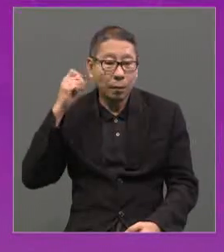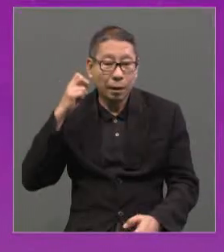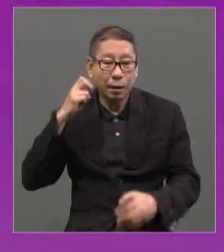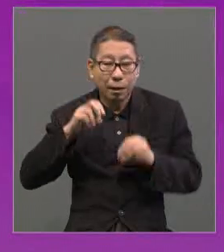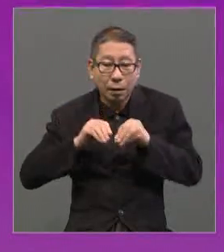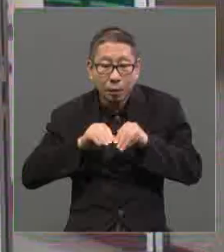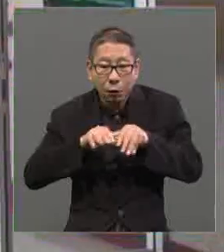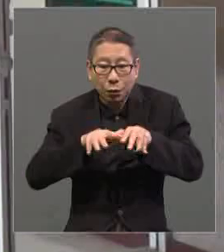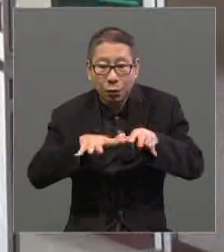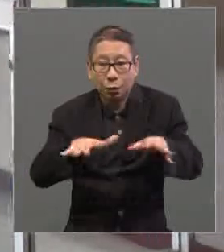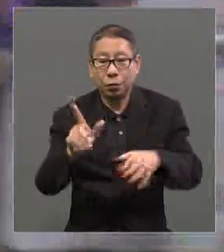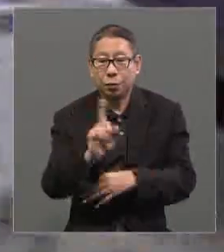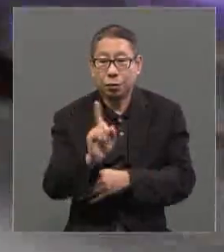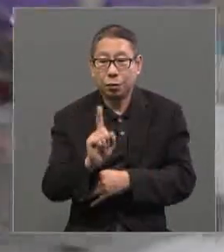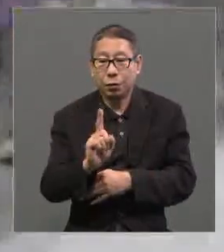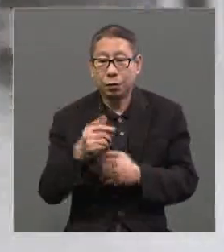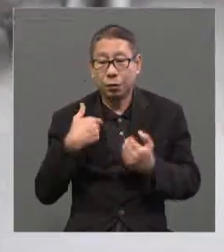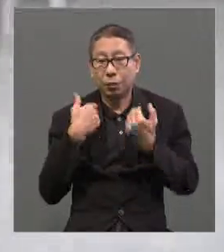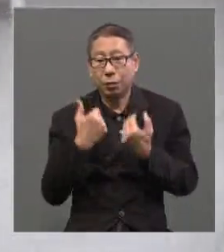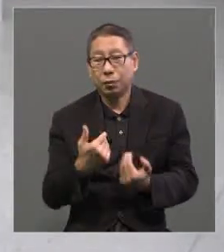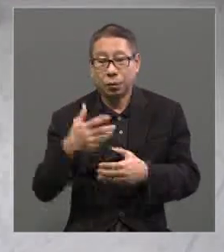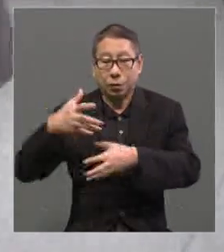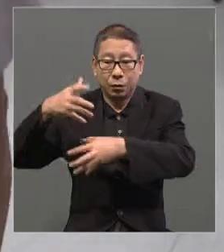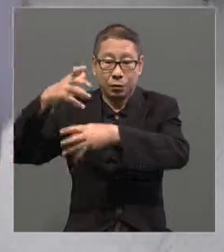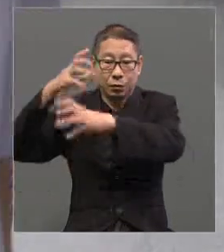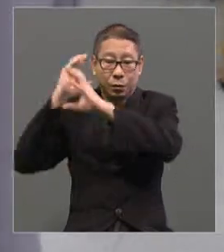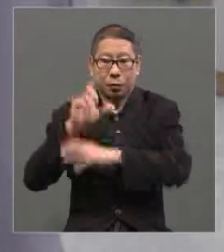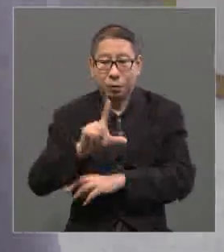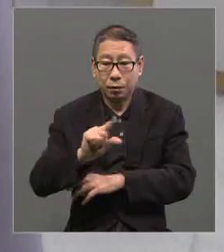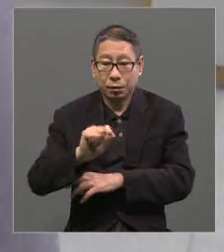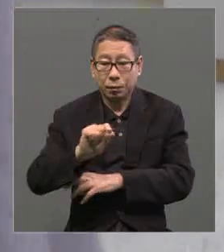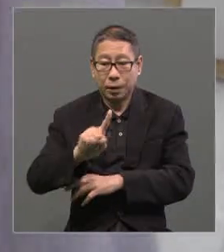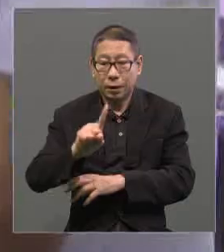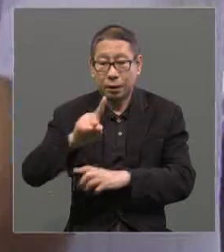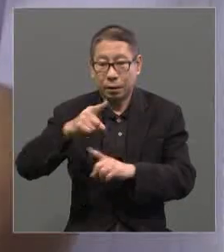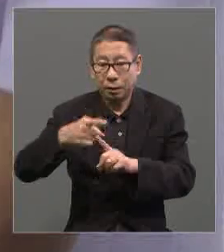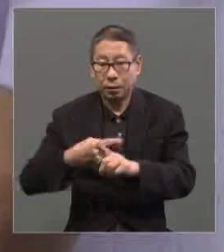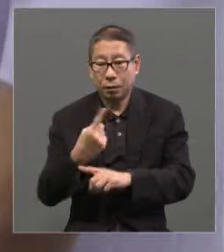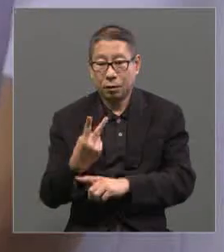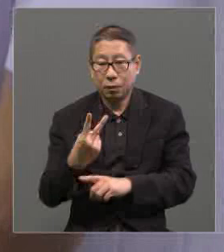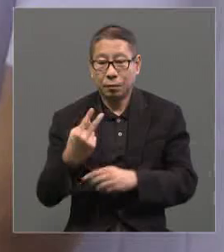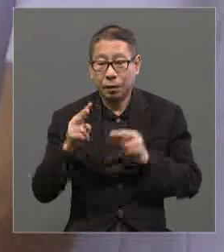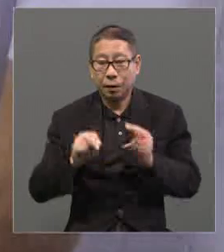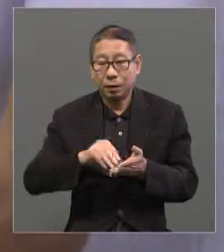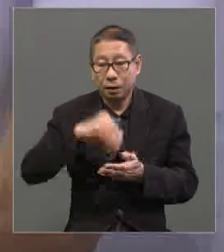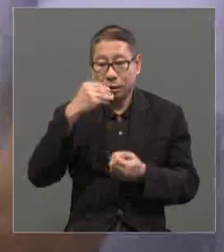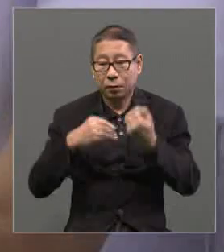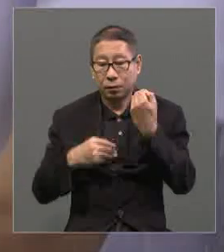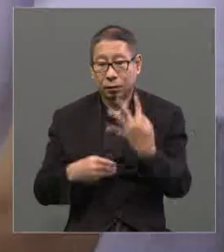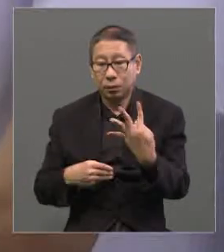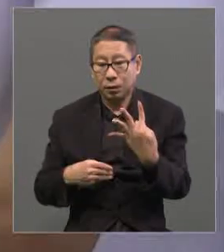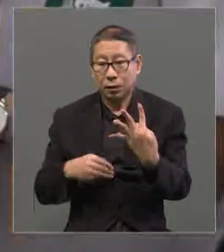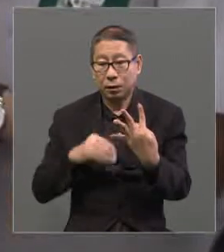ไปตรงไหนบ้างไปดูความคืบหน้าครับย้อนไปตั้งแต่21กุมภาพันธ์ที่ผ่านมามีเด็กนักเรียนจาก4โร